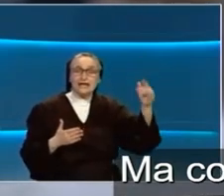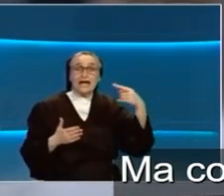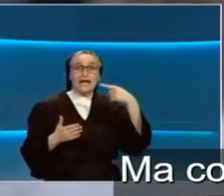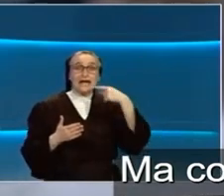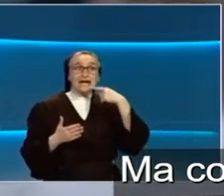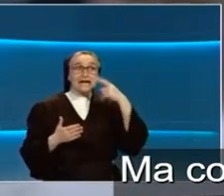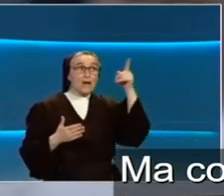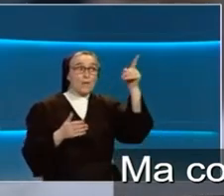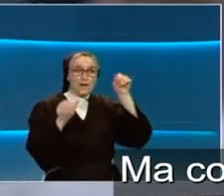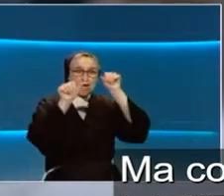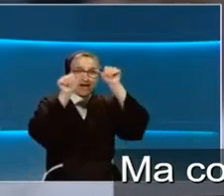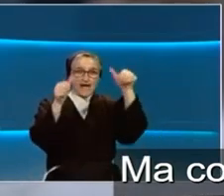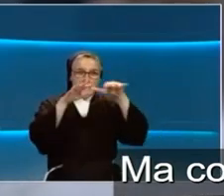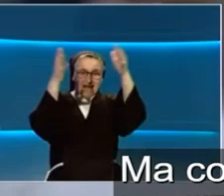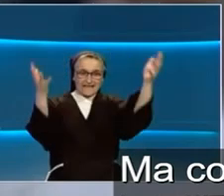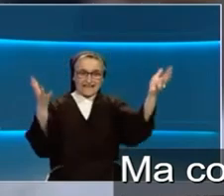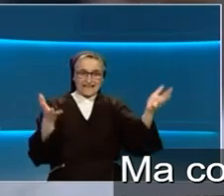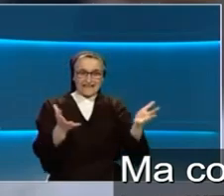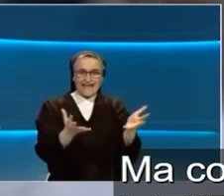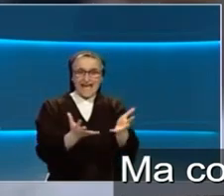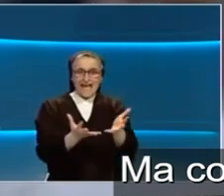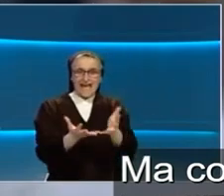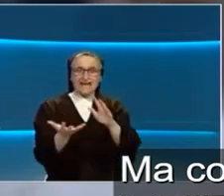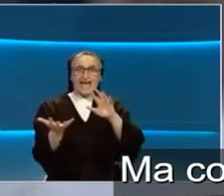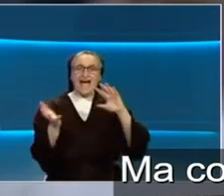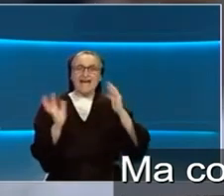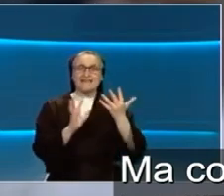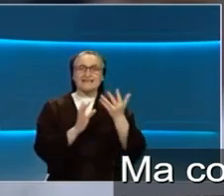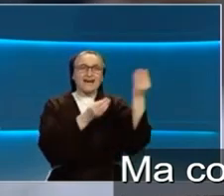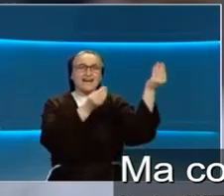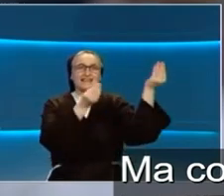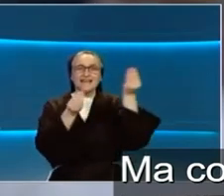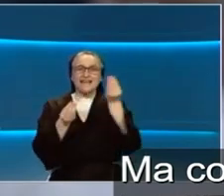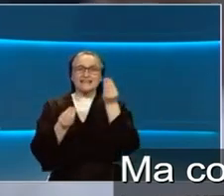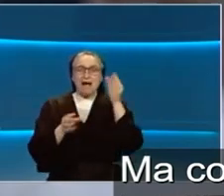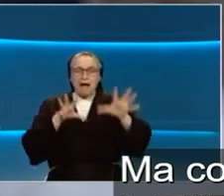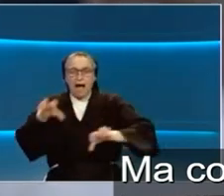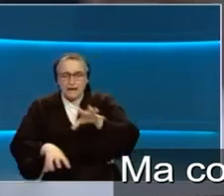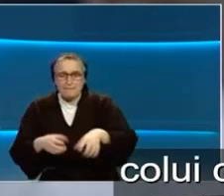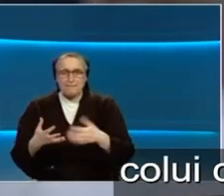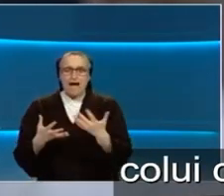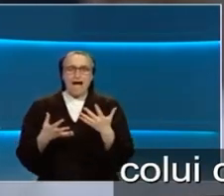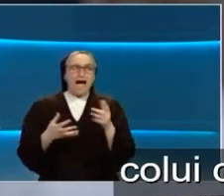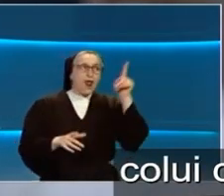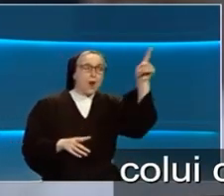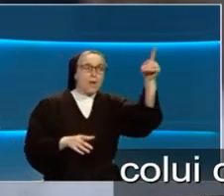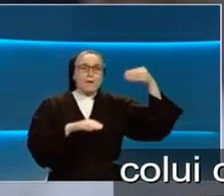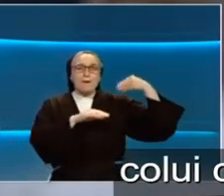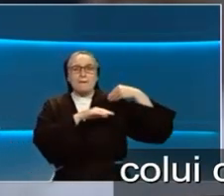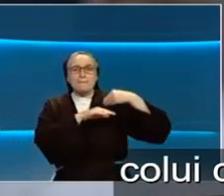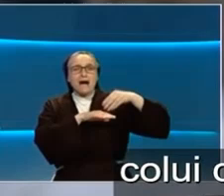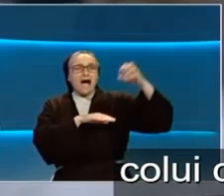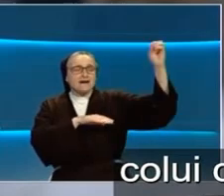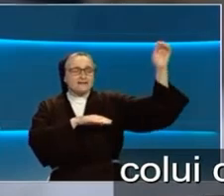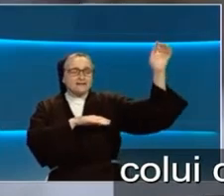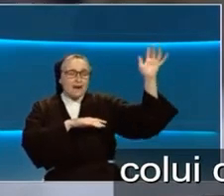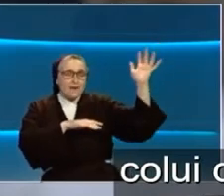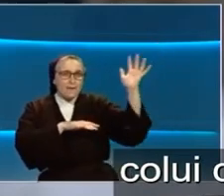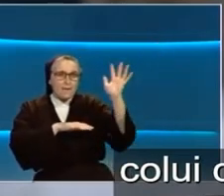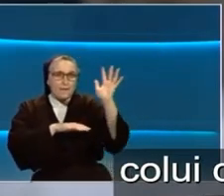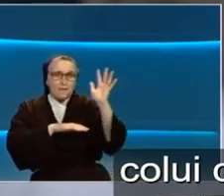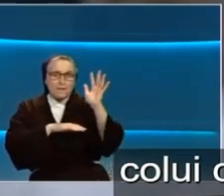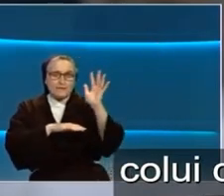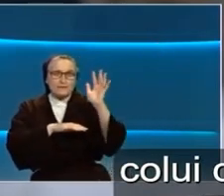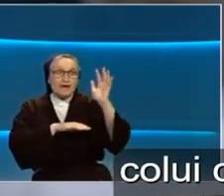che ha formato la terra per sempre e l'ha riempita di quadrupedi, colui che manda la luce ed